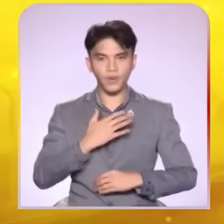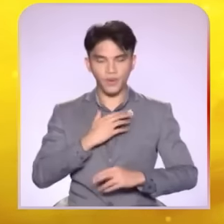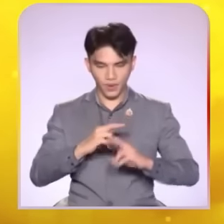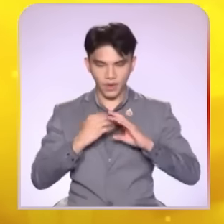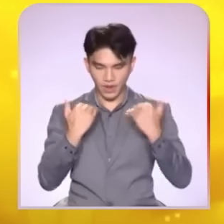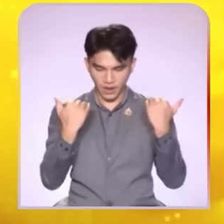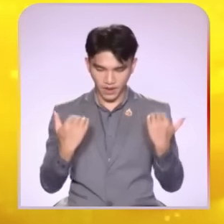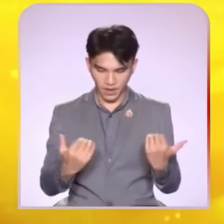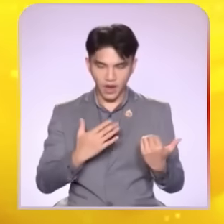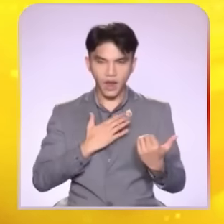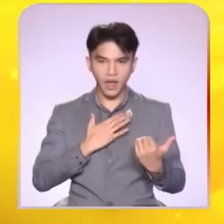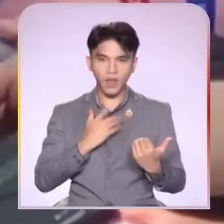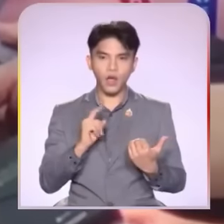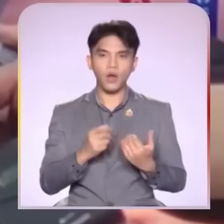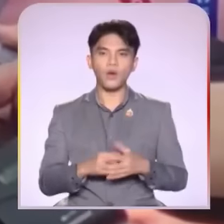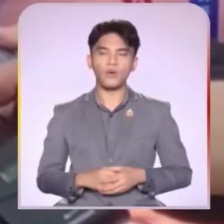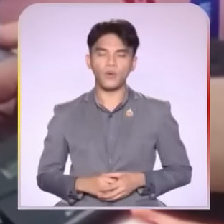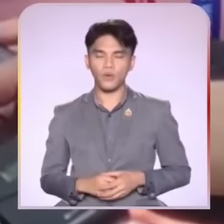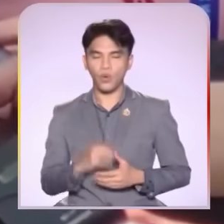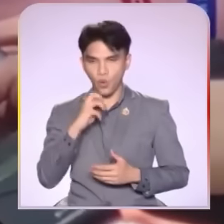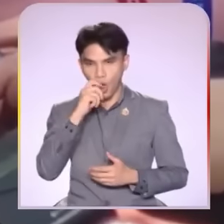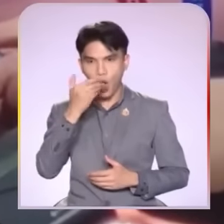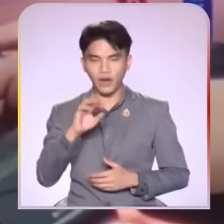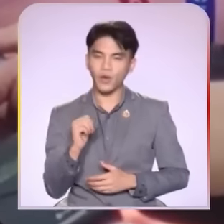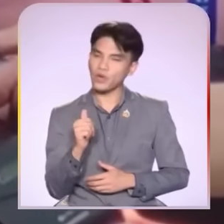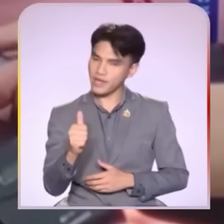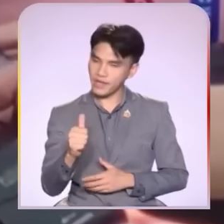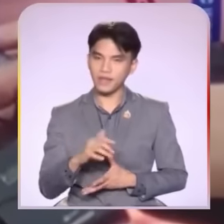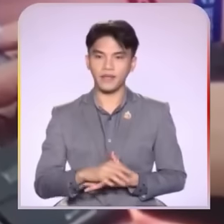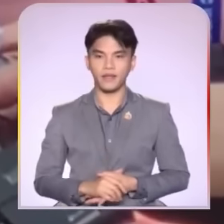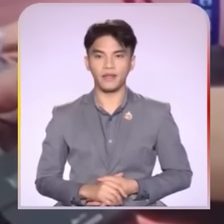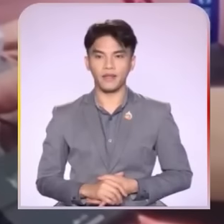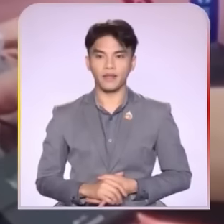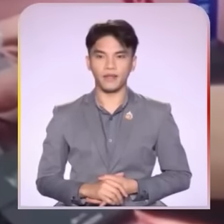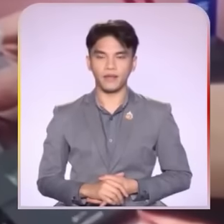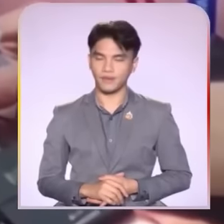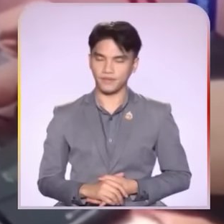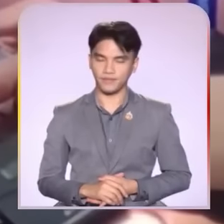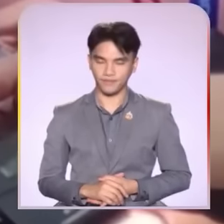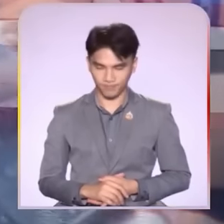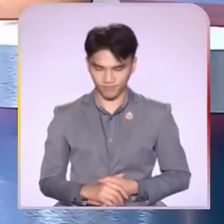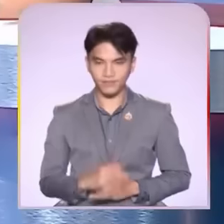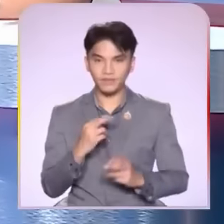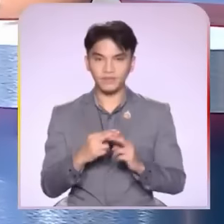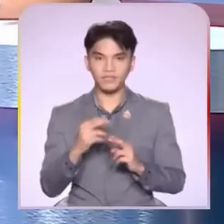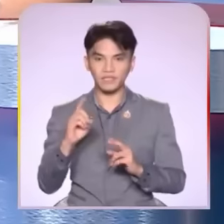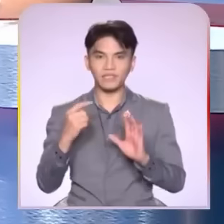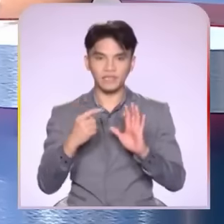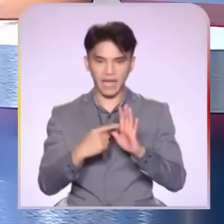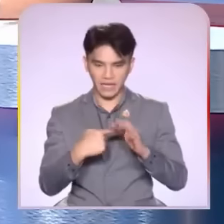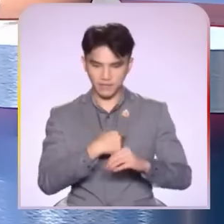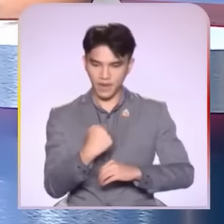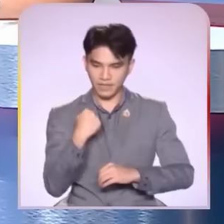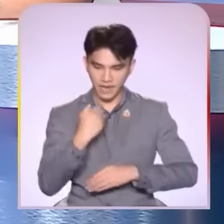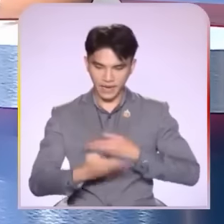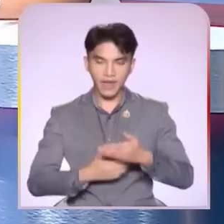นี่ก็คือว่าของเราลองสินค้าแล้วสินค้าดี จ้ะ อันนี้ก็เป็นมุมของพี่ดาเขายังมั่นใจอยู่เข